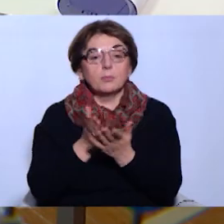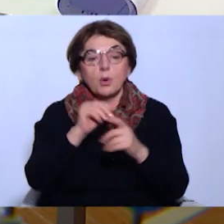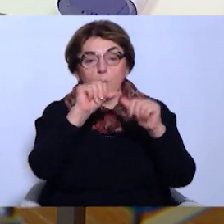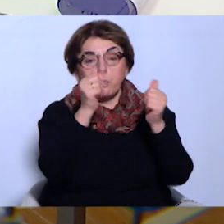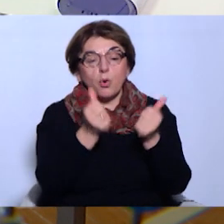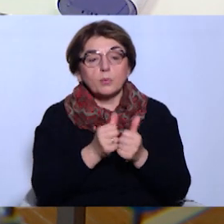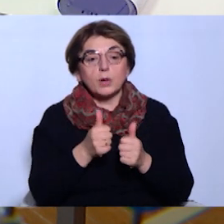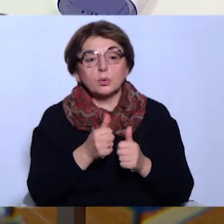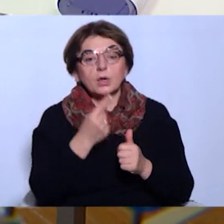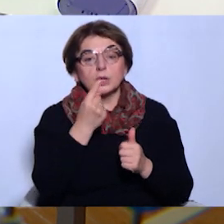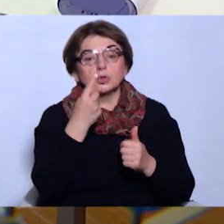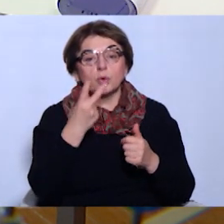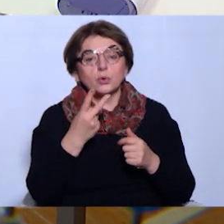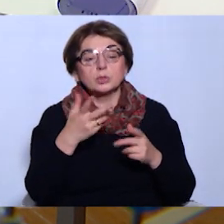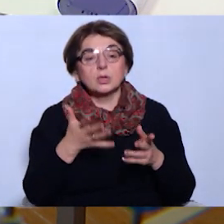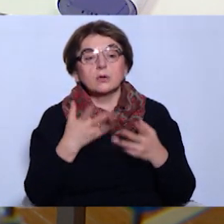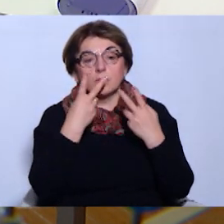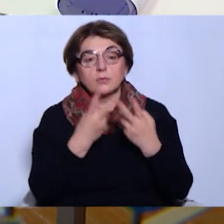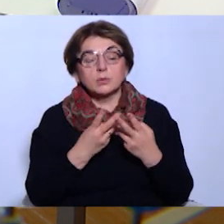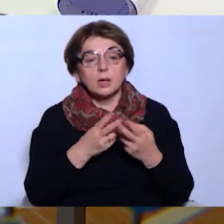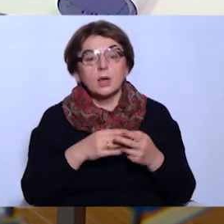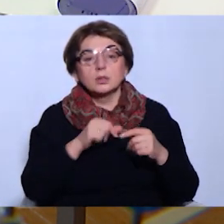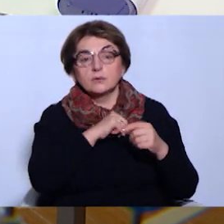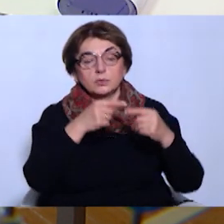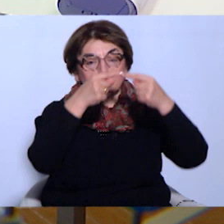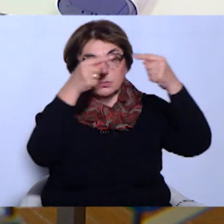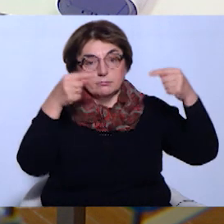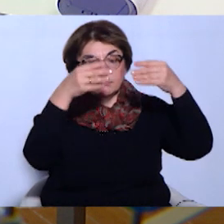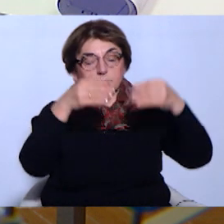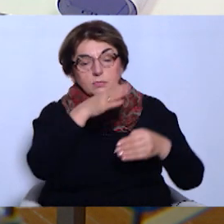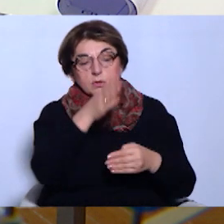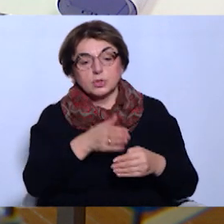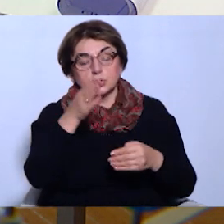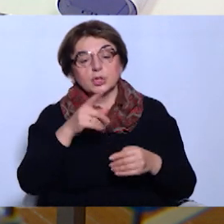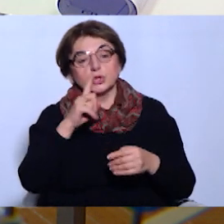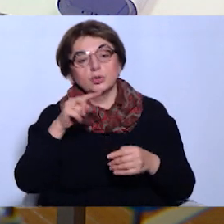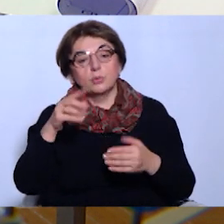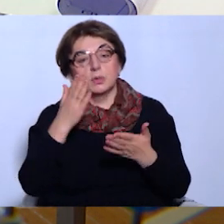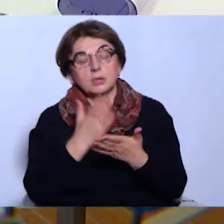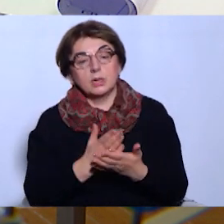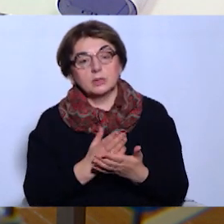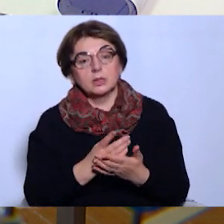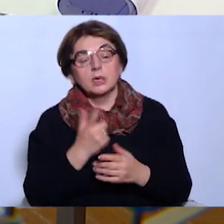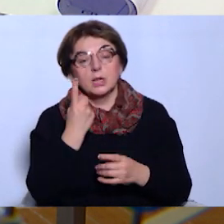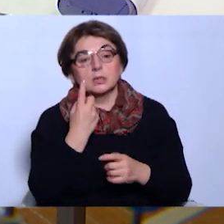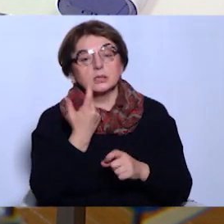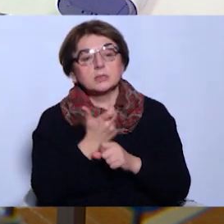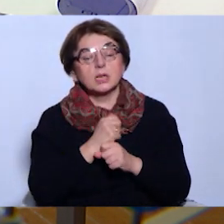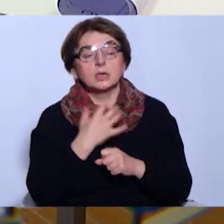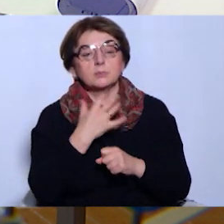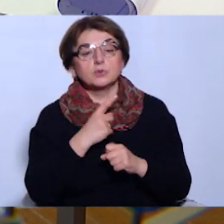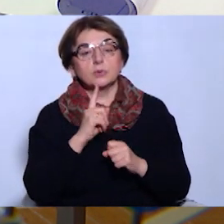ხოლო 1, 2, 2 და 3 კი უკვე პერიოდის, ანუ იგივე შრის ნომერია. ერთი